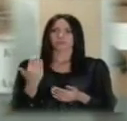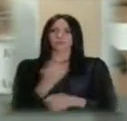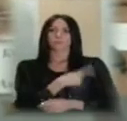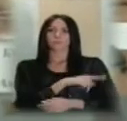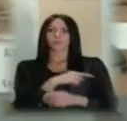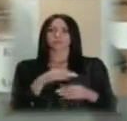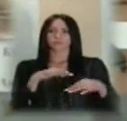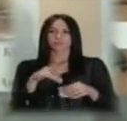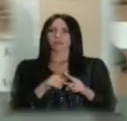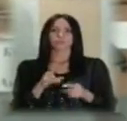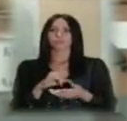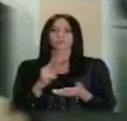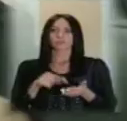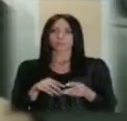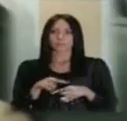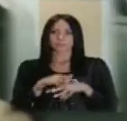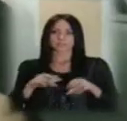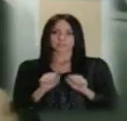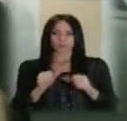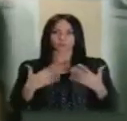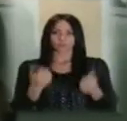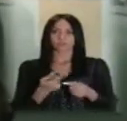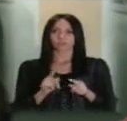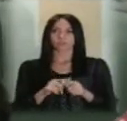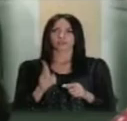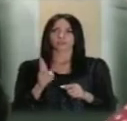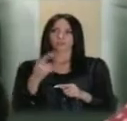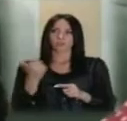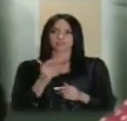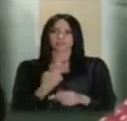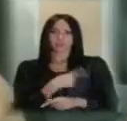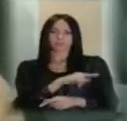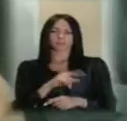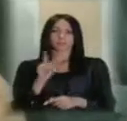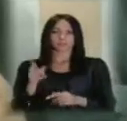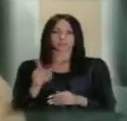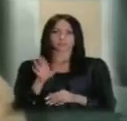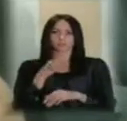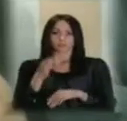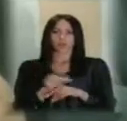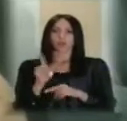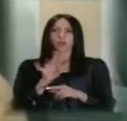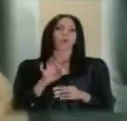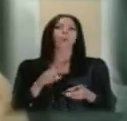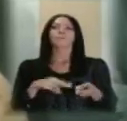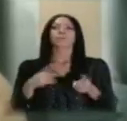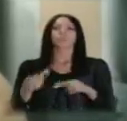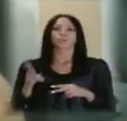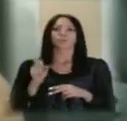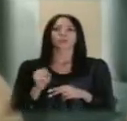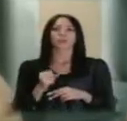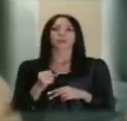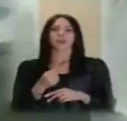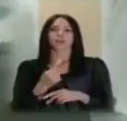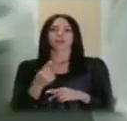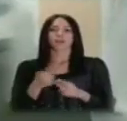здоров'я. Це питання якраз власника медичного закладу. Що стосується переходу на модель медичних послуг, вона відбувається